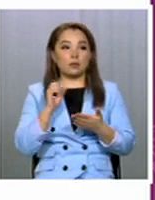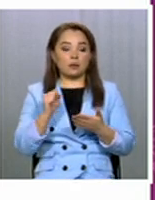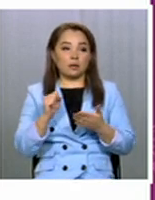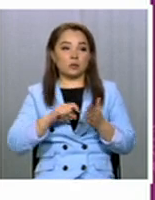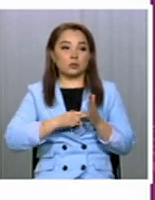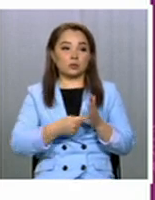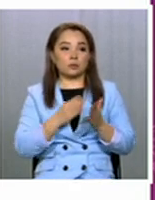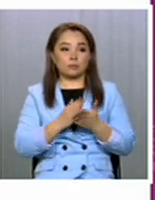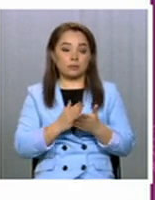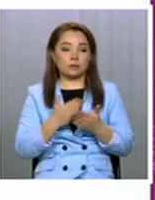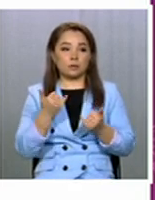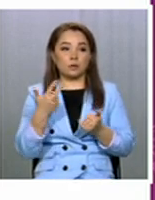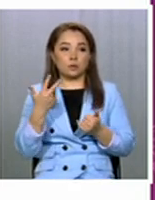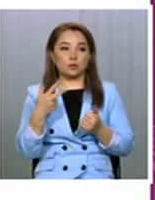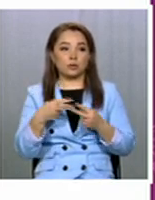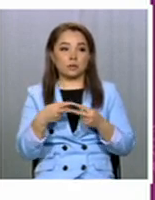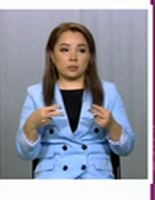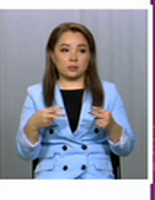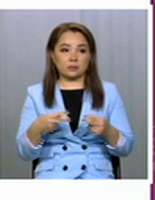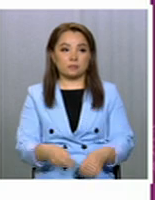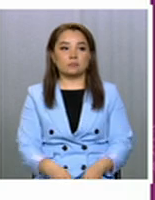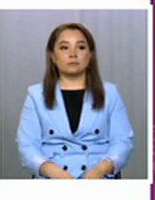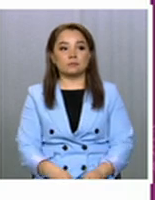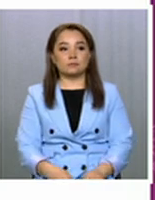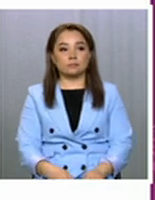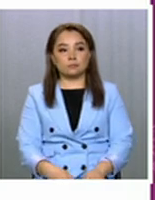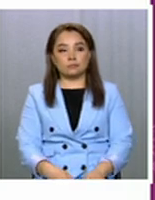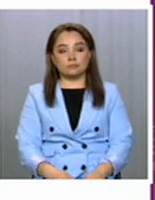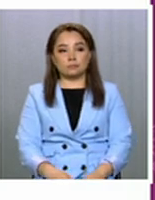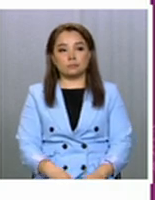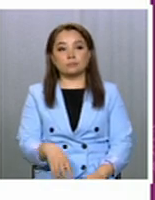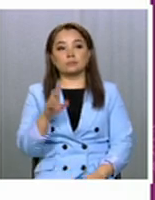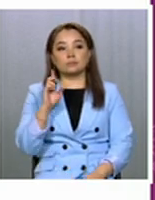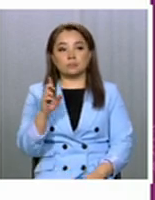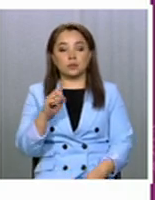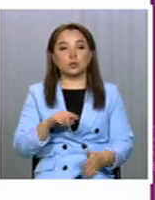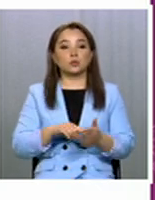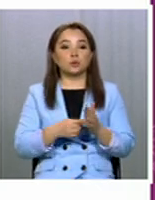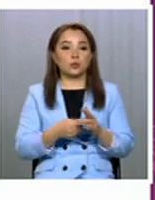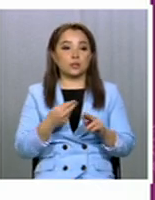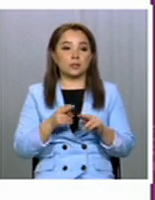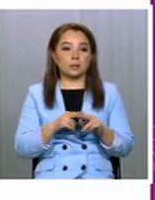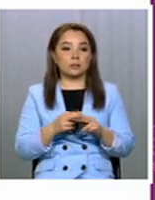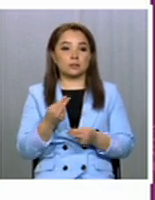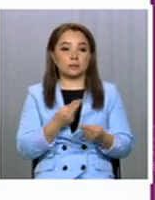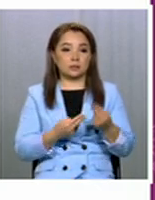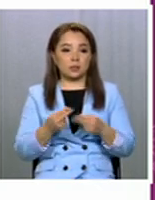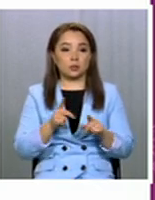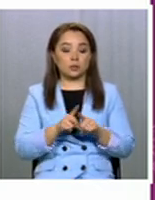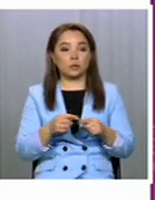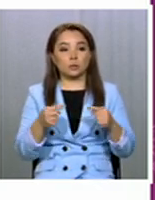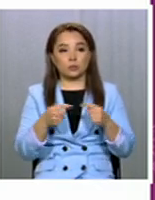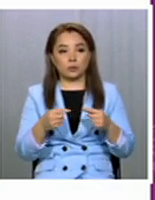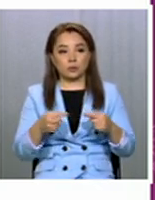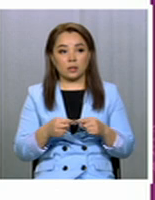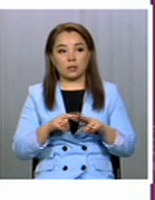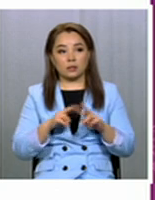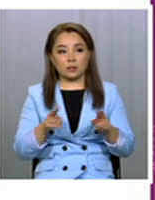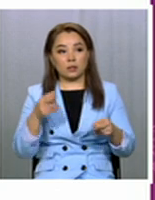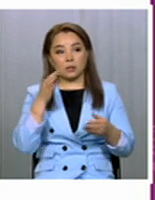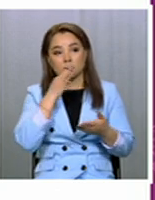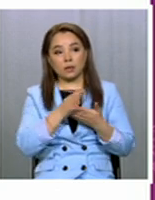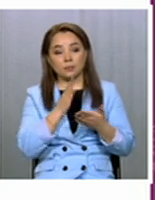3-ке тең. Келесі Б нүктесінің координаттарын тура солай анықтаймыз.